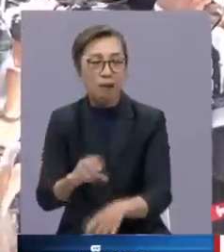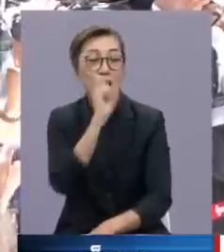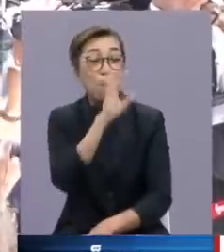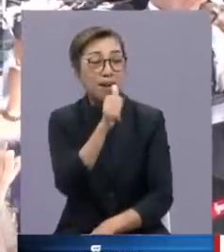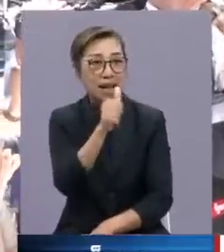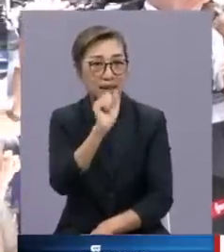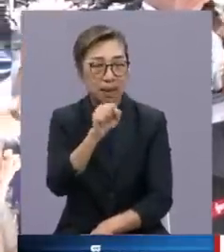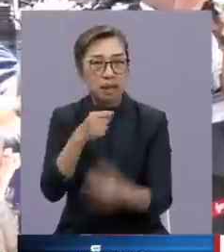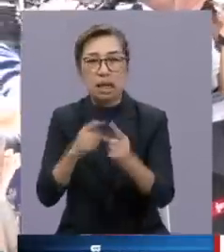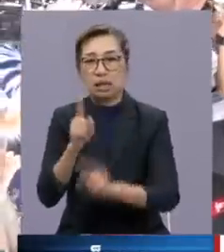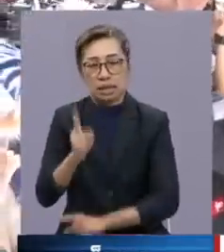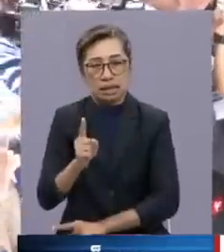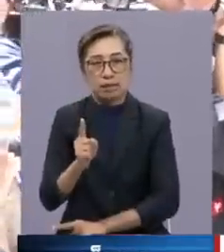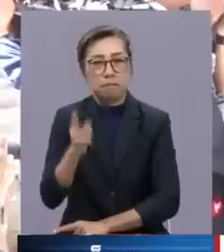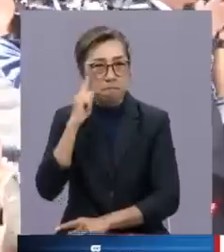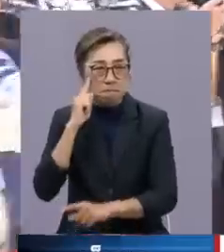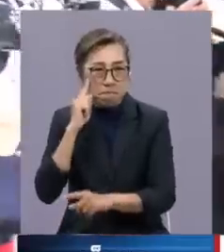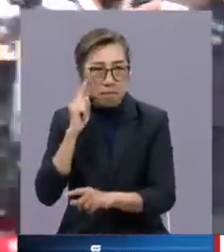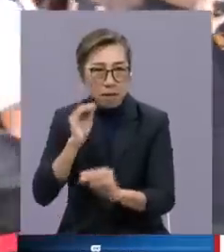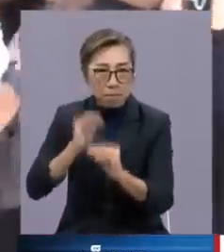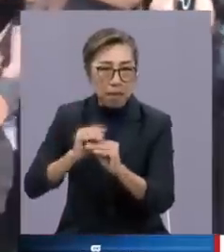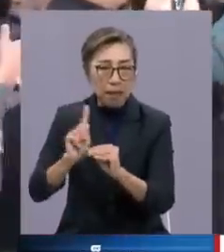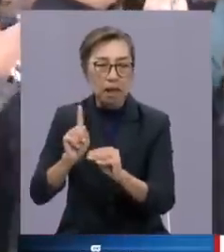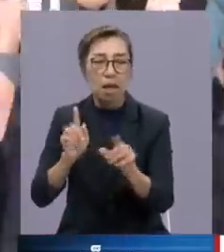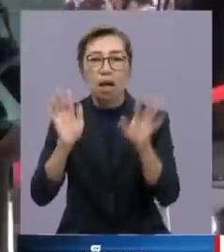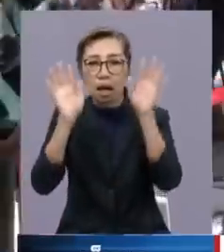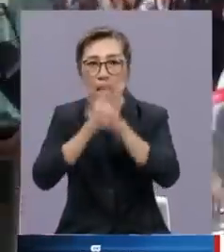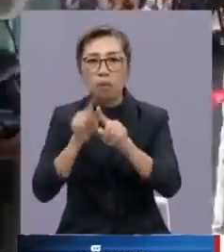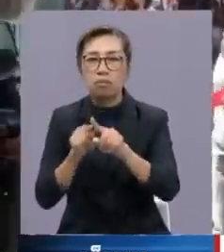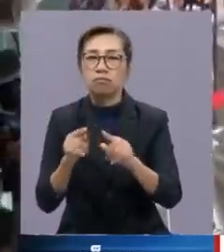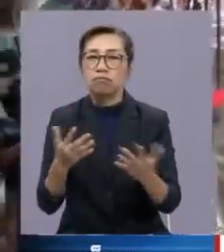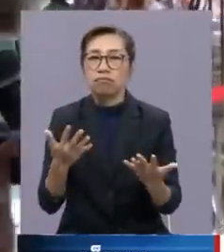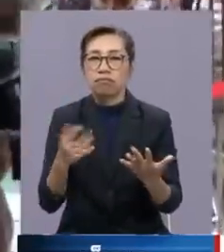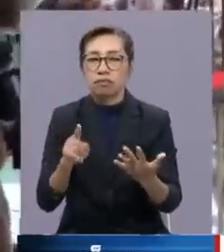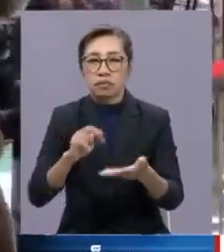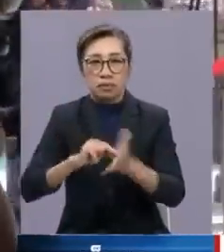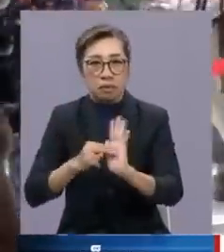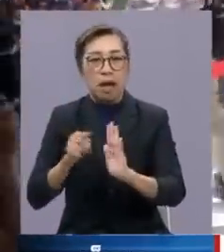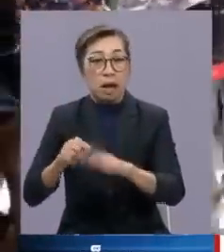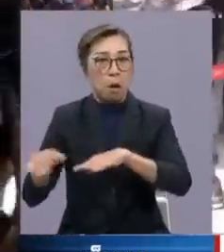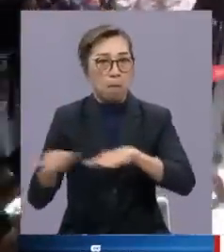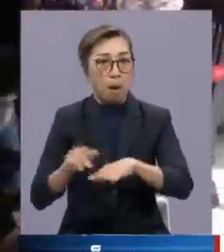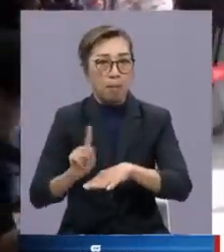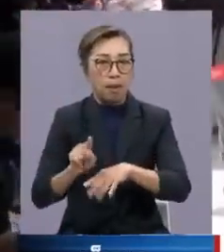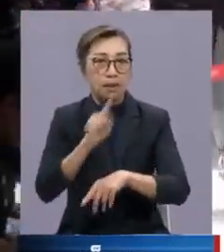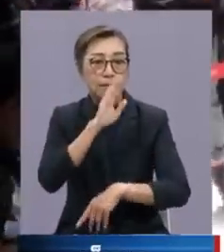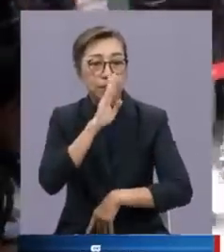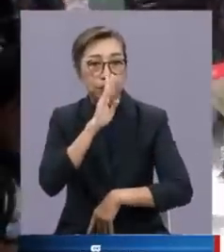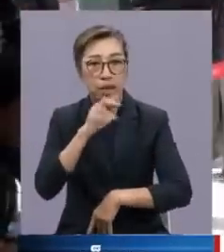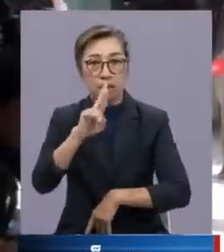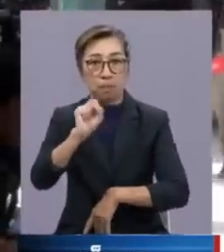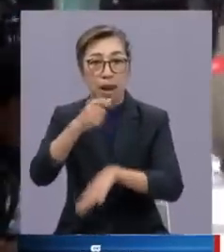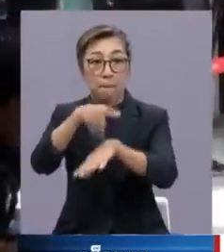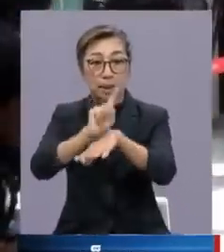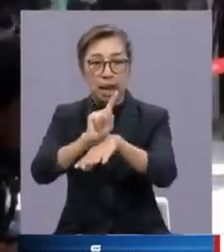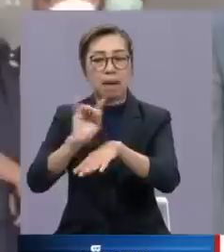องหลังที่มันอยู่ในนั้นก็คือสัญญาณที่จะบอกถึงการพร้อมที่จะชิงในการเลือกตำแหน่งประธานสภ